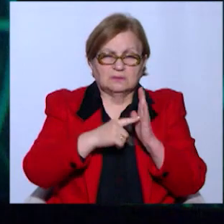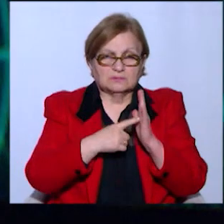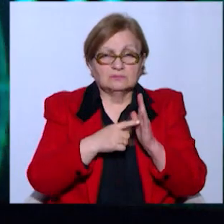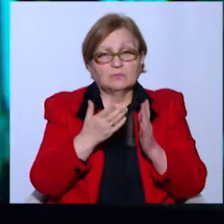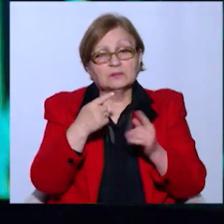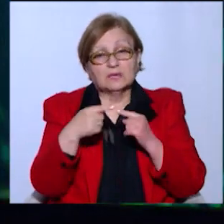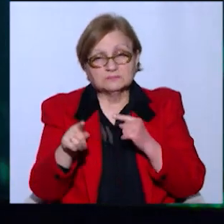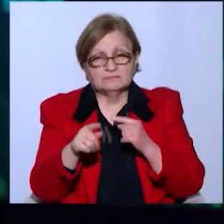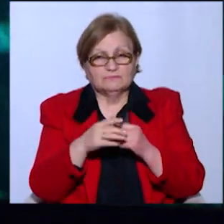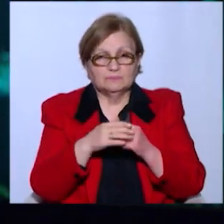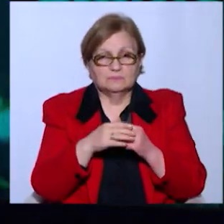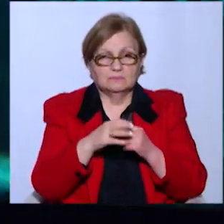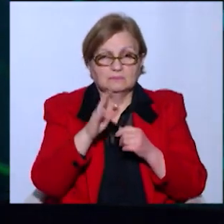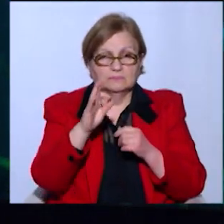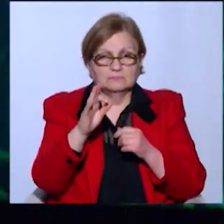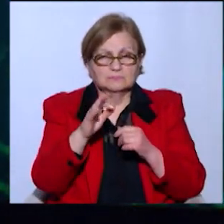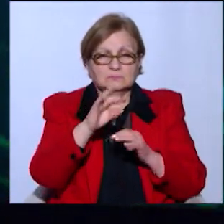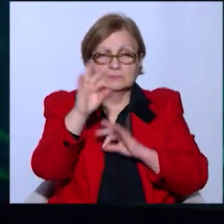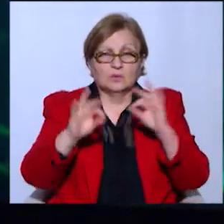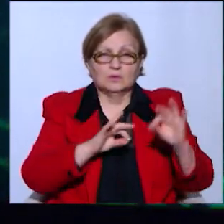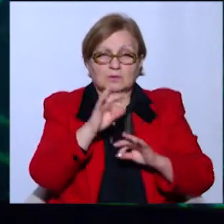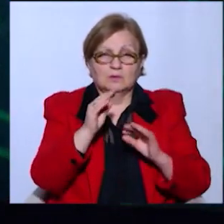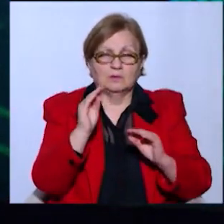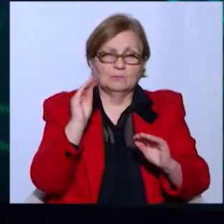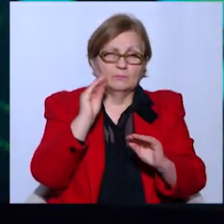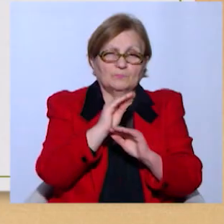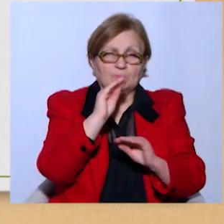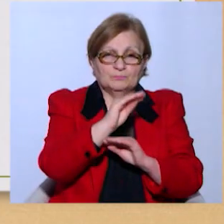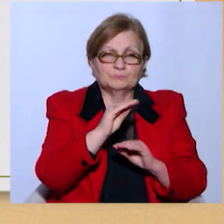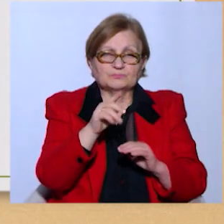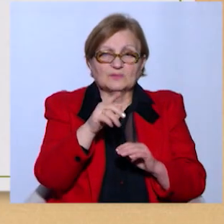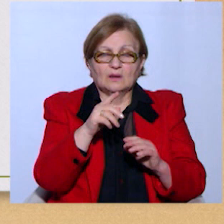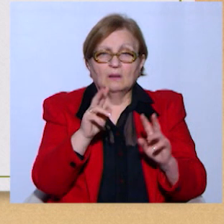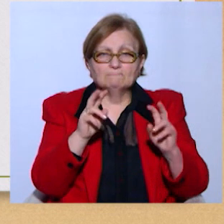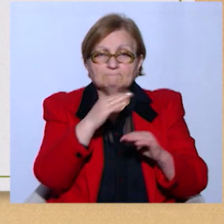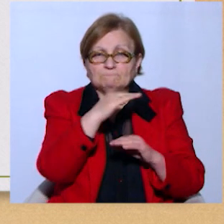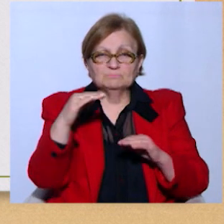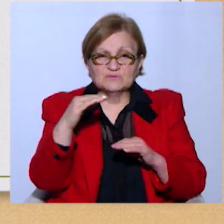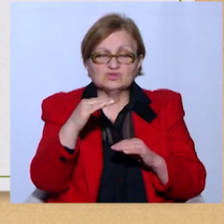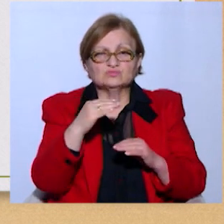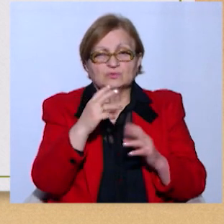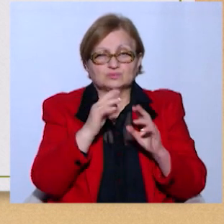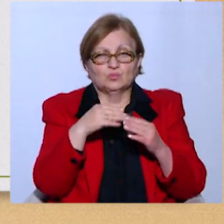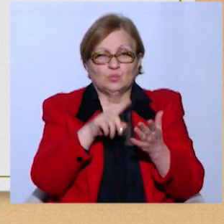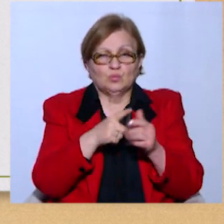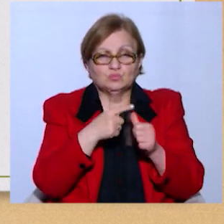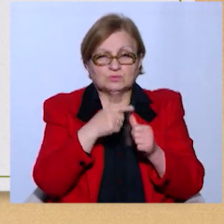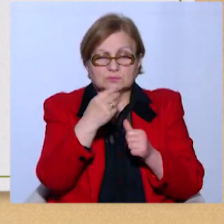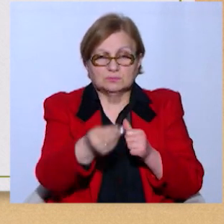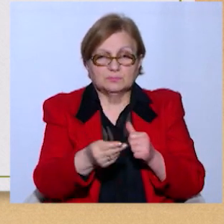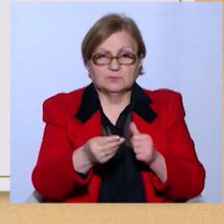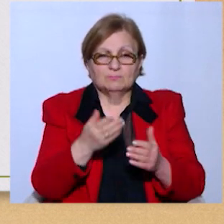იყოს. ქუს გეომეტრიული პროგრესიის მნიშვნელს უწოდებენ. თუ